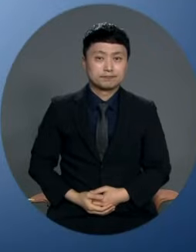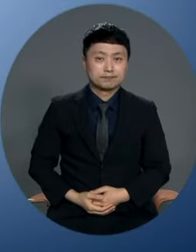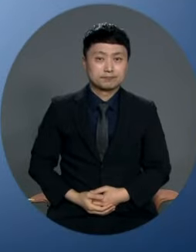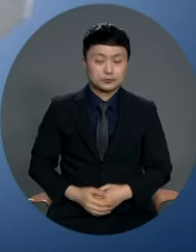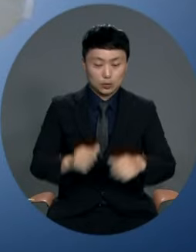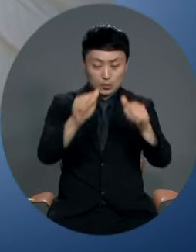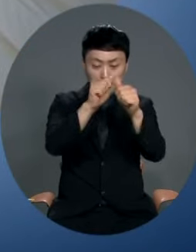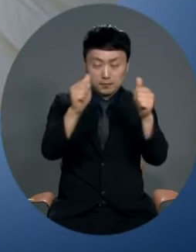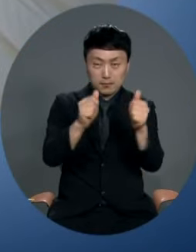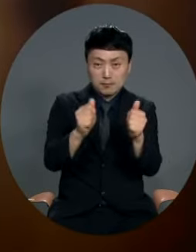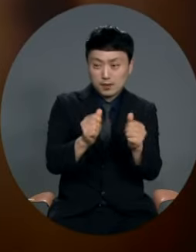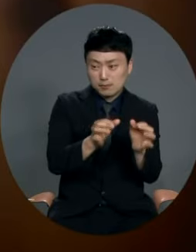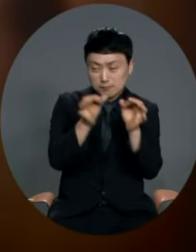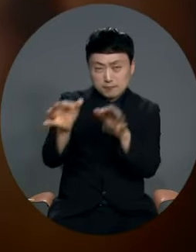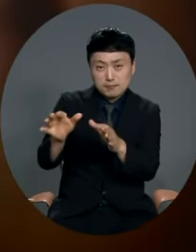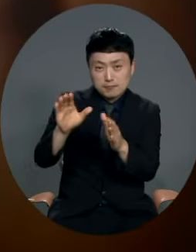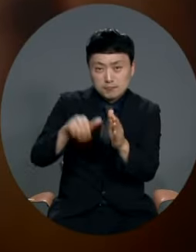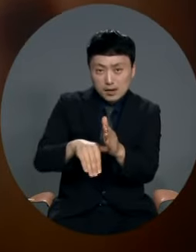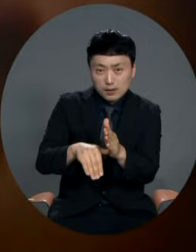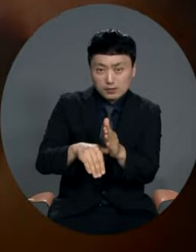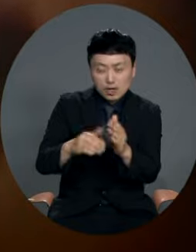그는조각품을기증하는척하면서